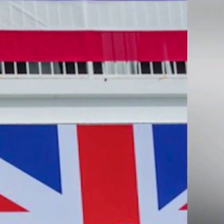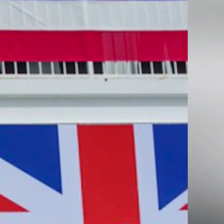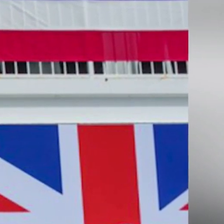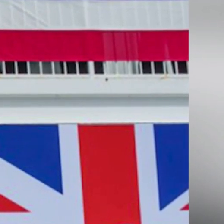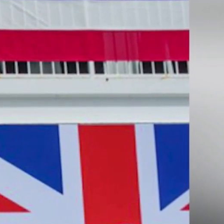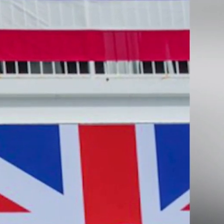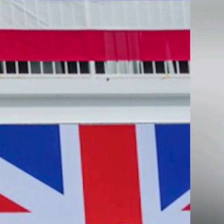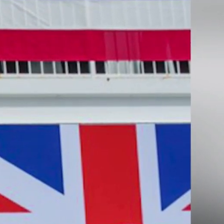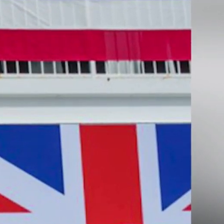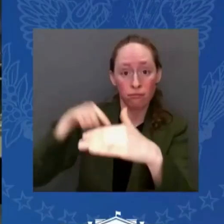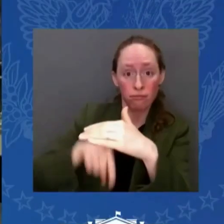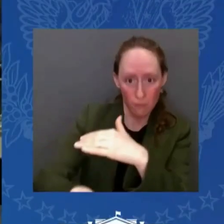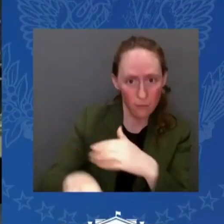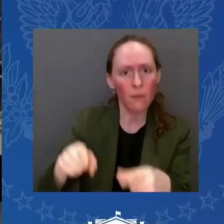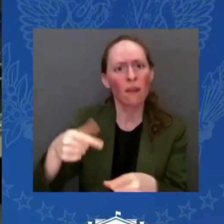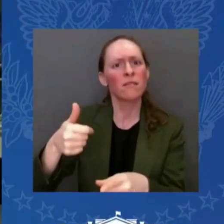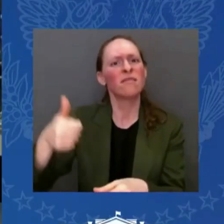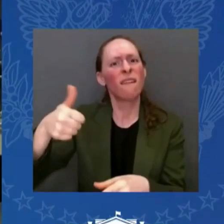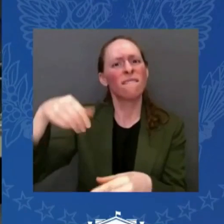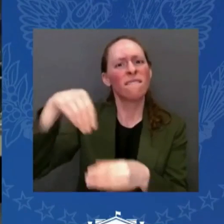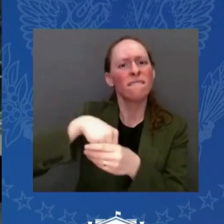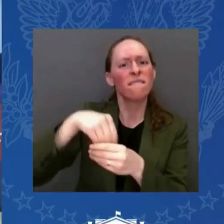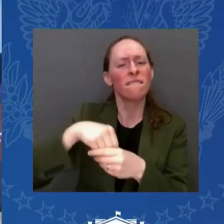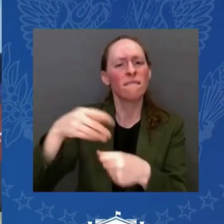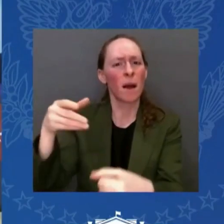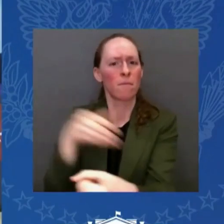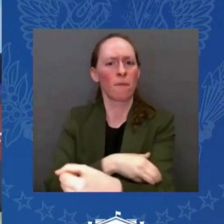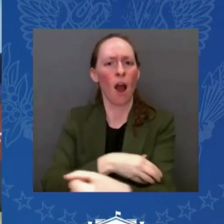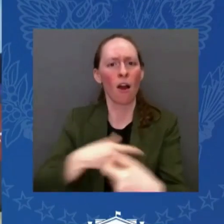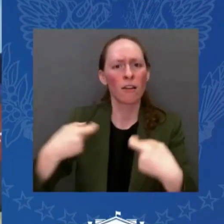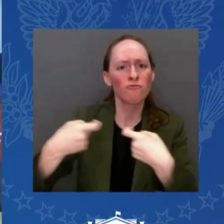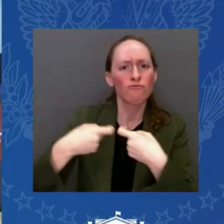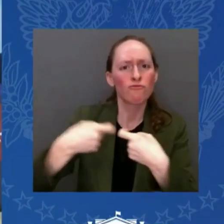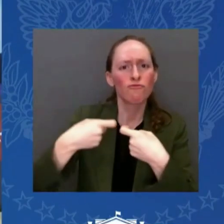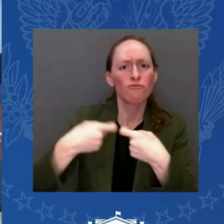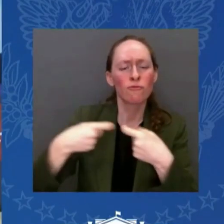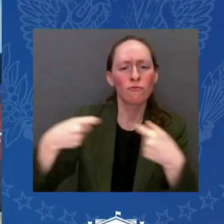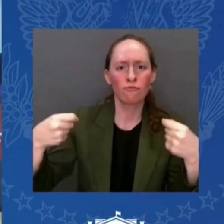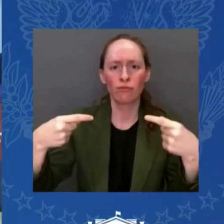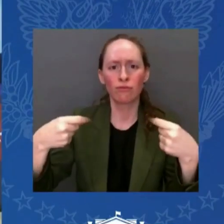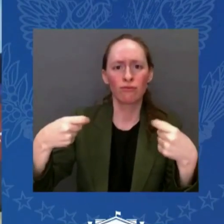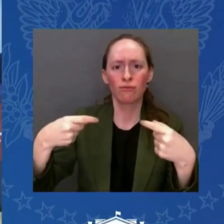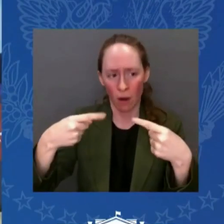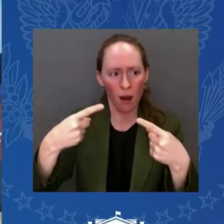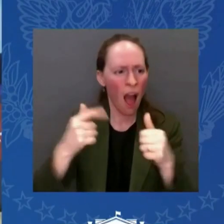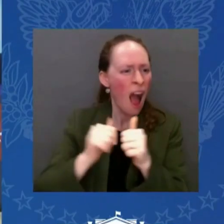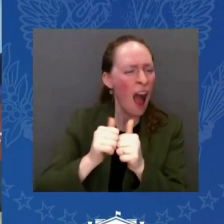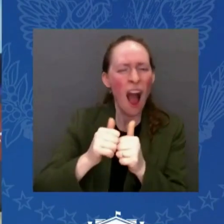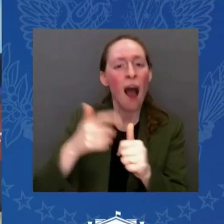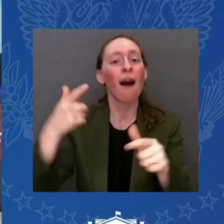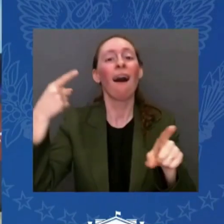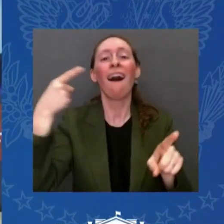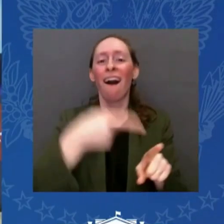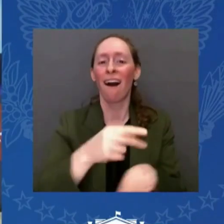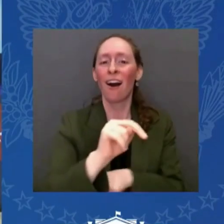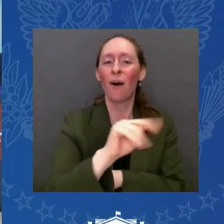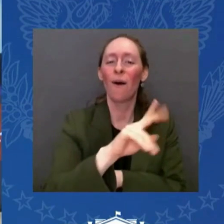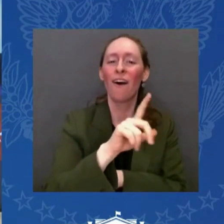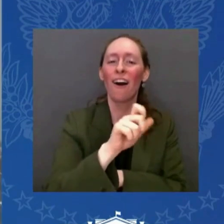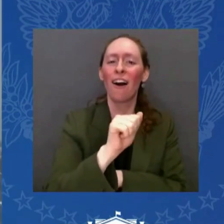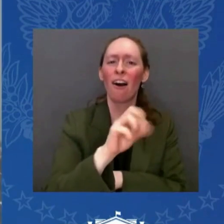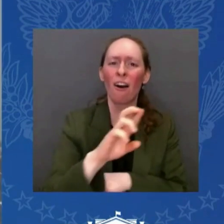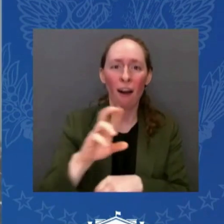Albanese sa San Diego, California. Australia is a proud non-nuclear weapon state and is committed to stay that